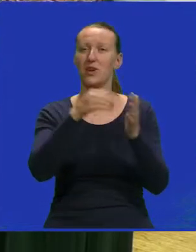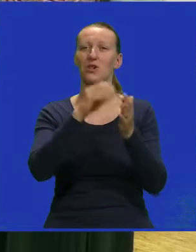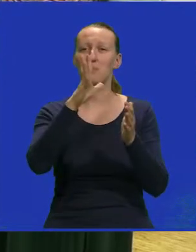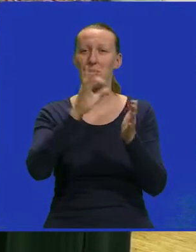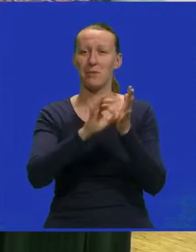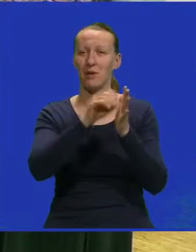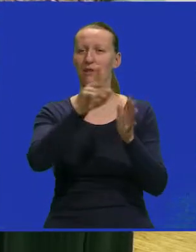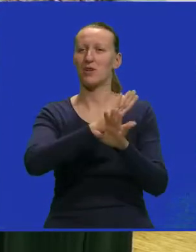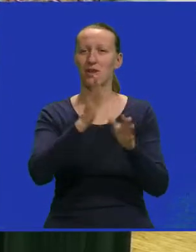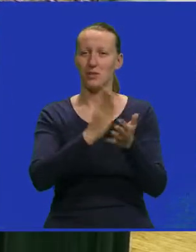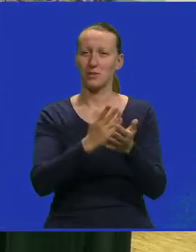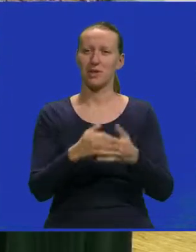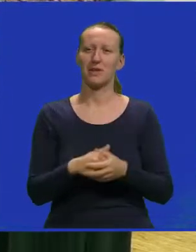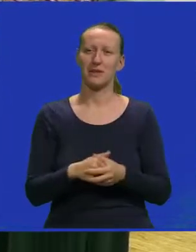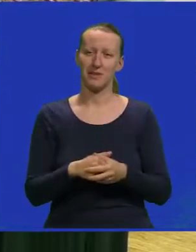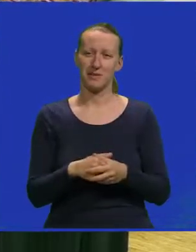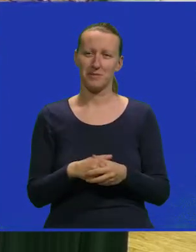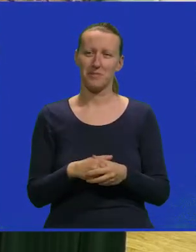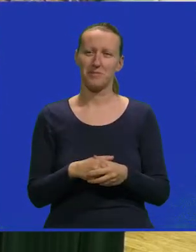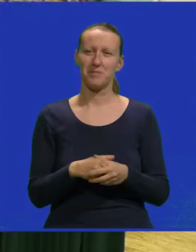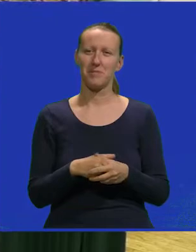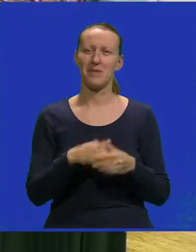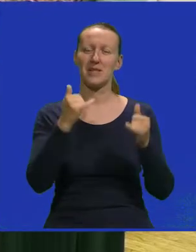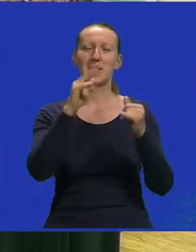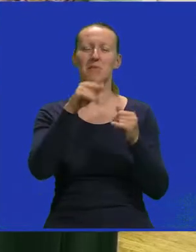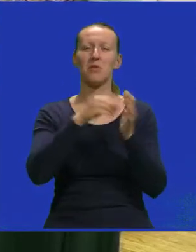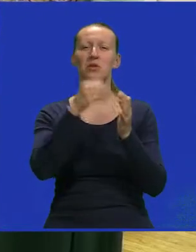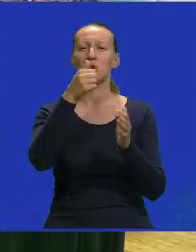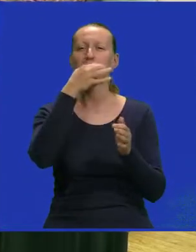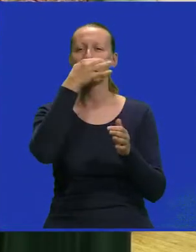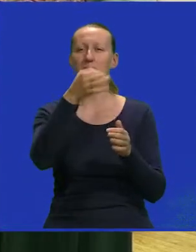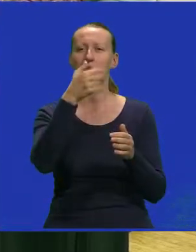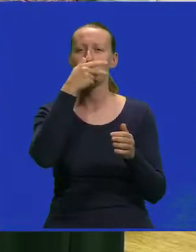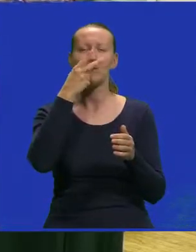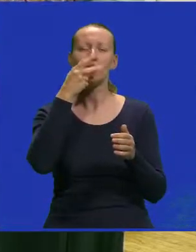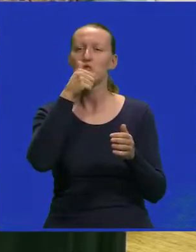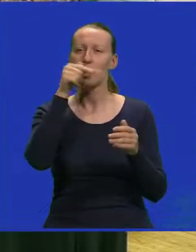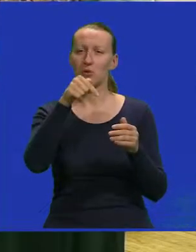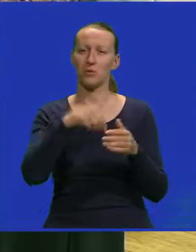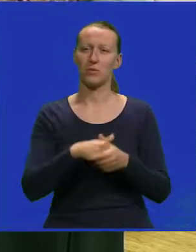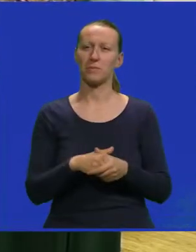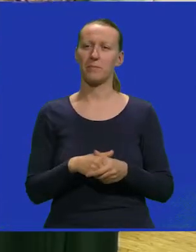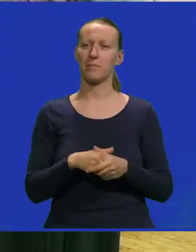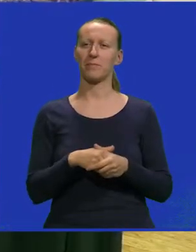5 minuti, više ga neću moći iskoristiti. E sad imam još jedno pitanje, pogledaj čaj tu.